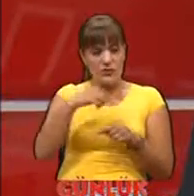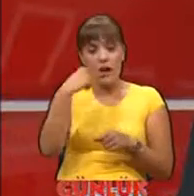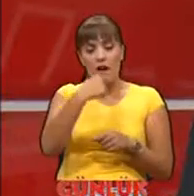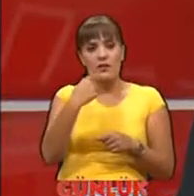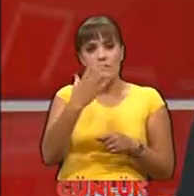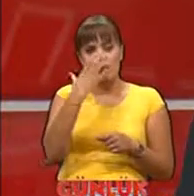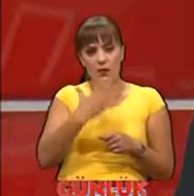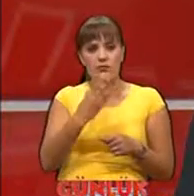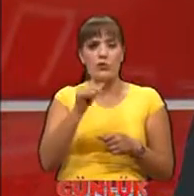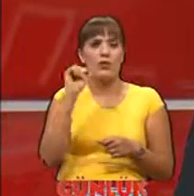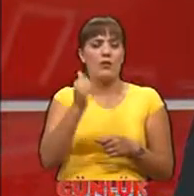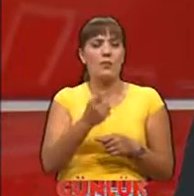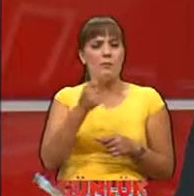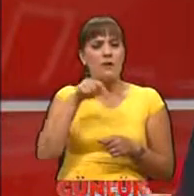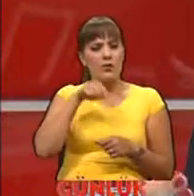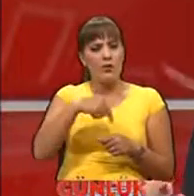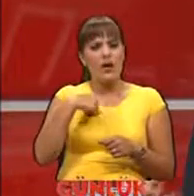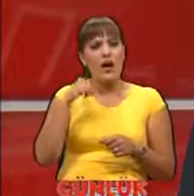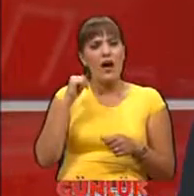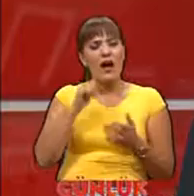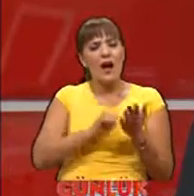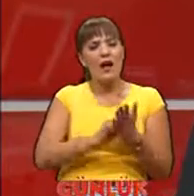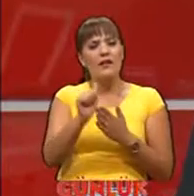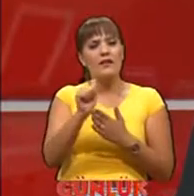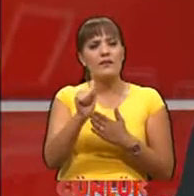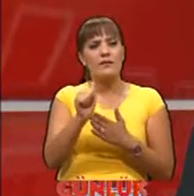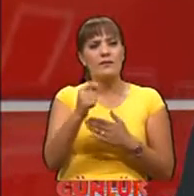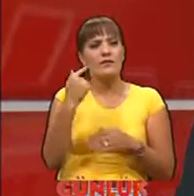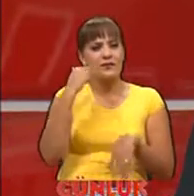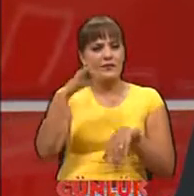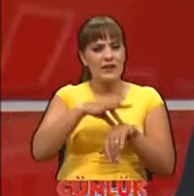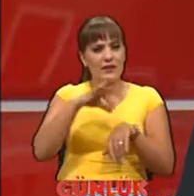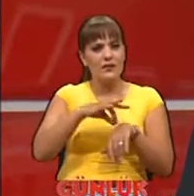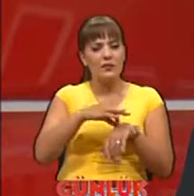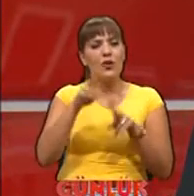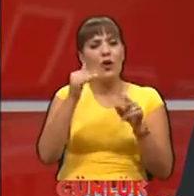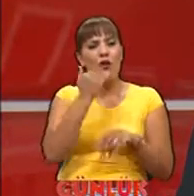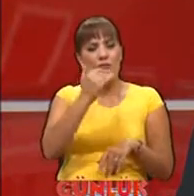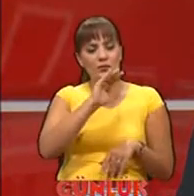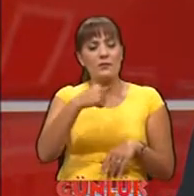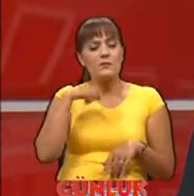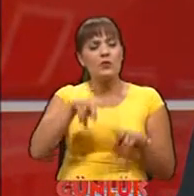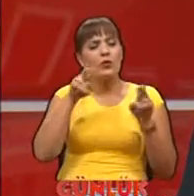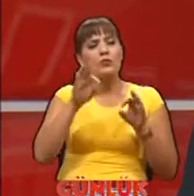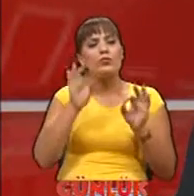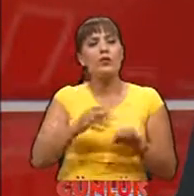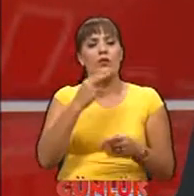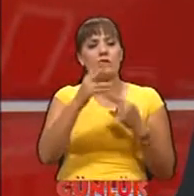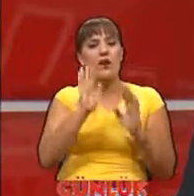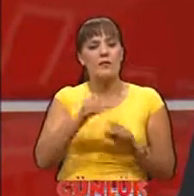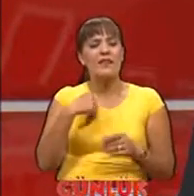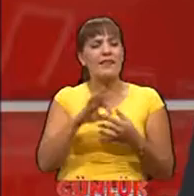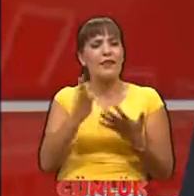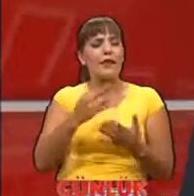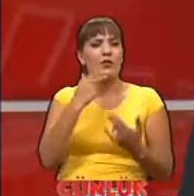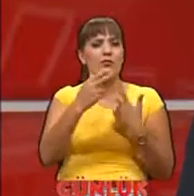ağız bakımı da çok önemli. Muhakkak ki. Biraz onu her aslında diş hekimi efendim konuğumuzda biz bu konuyu mutlaka tabii konuşuyoruz ama ne